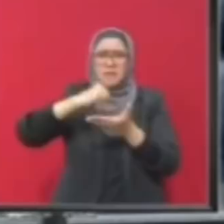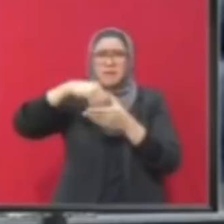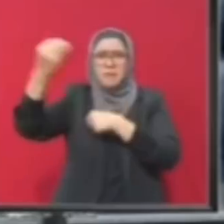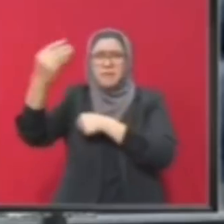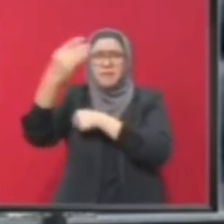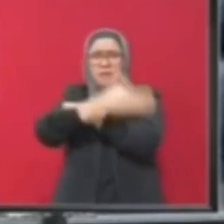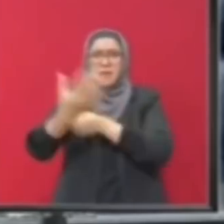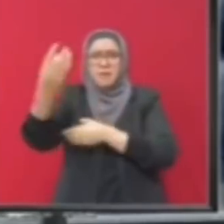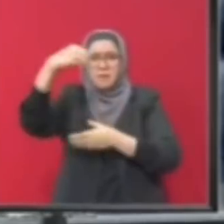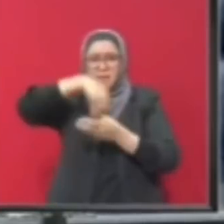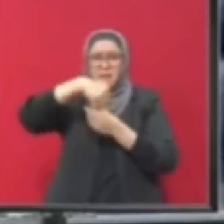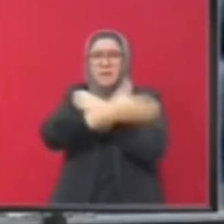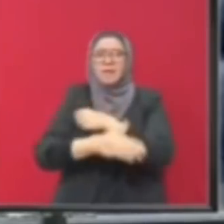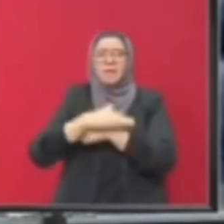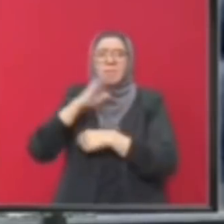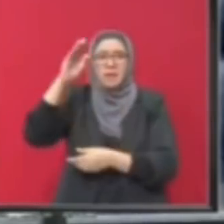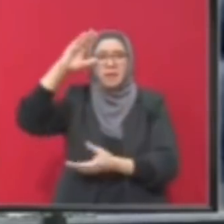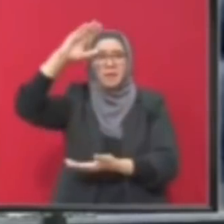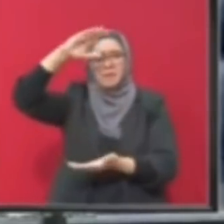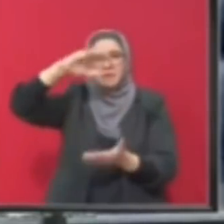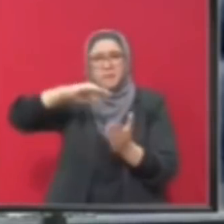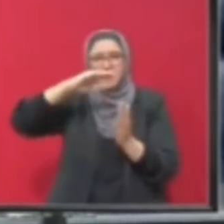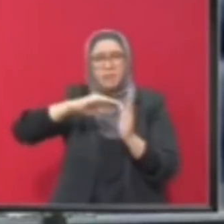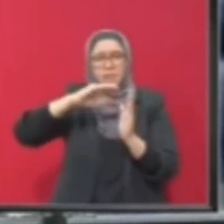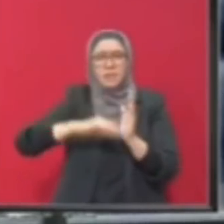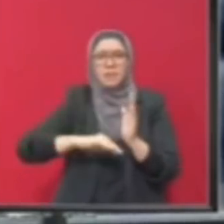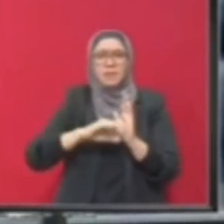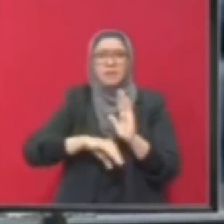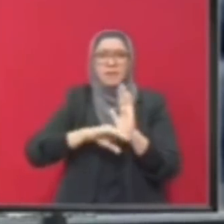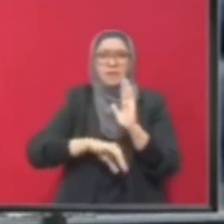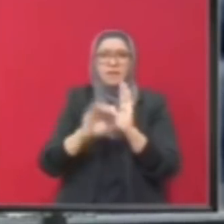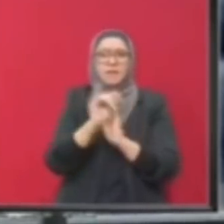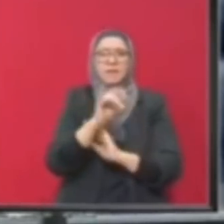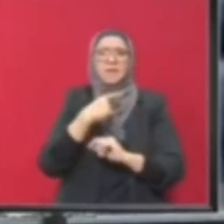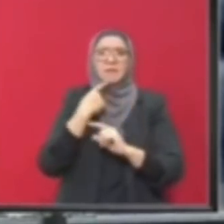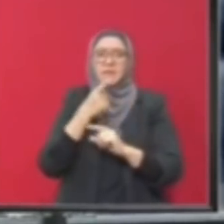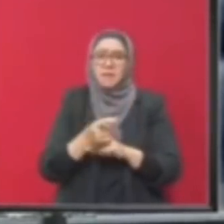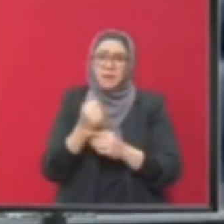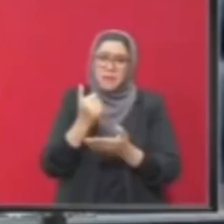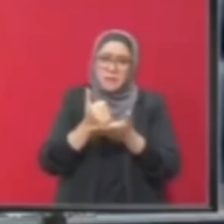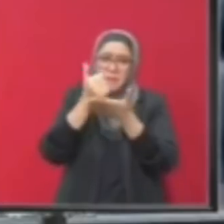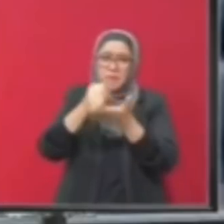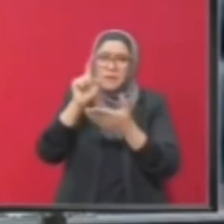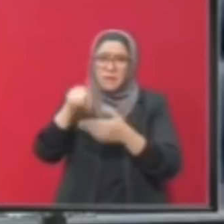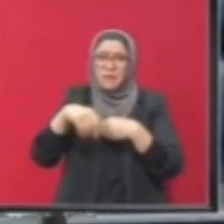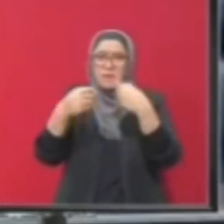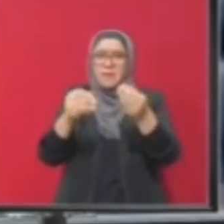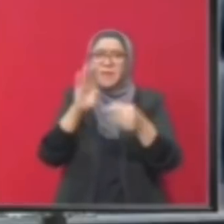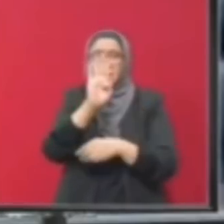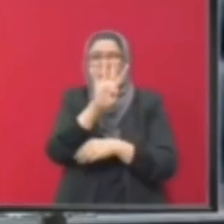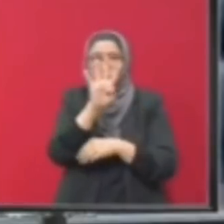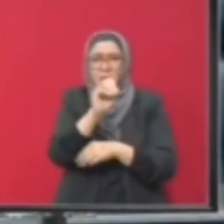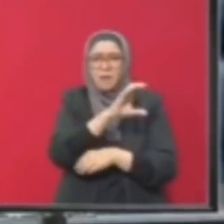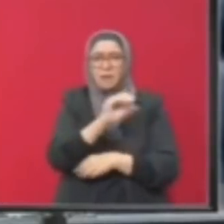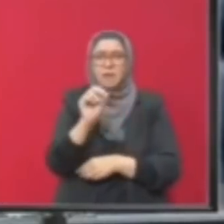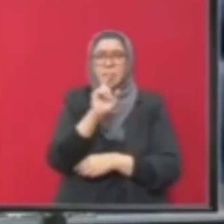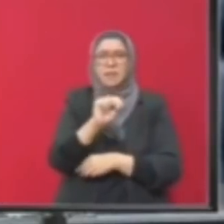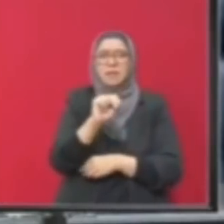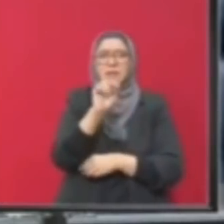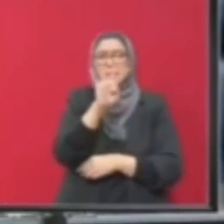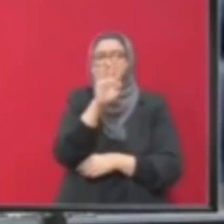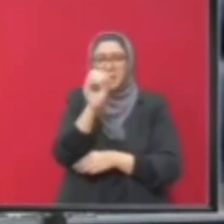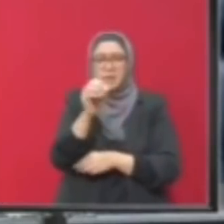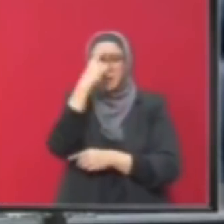diberikan kepada golongan B40, BM40. Namun untuk memastikan mereka